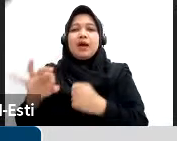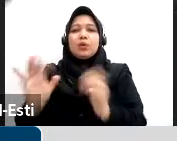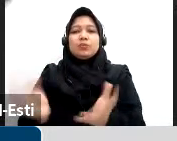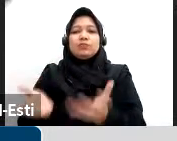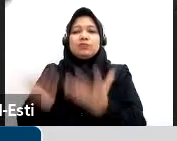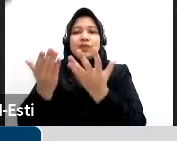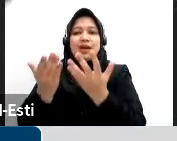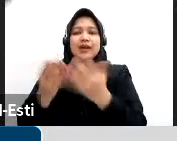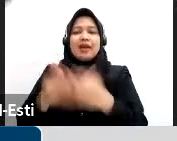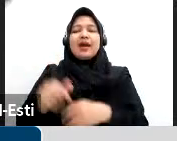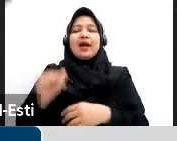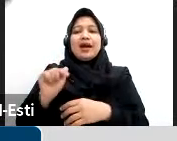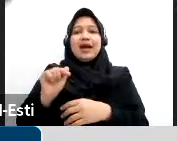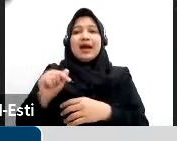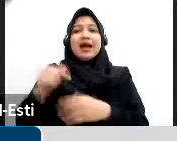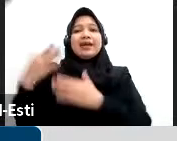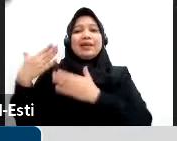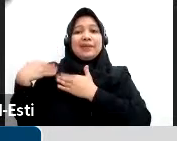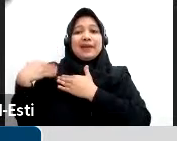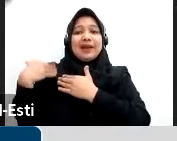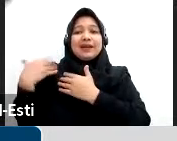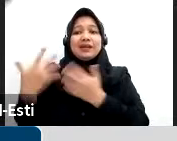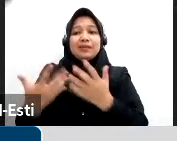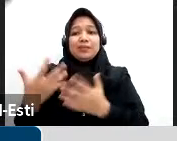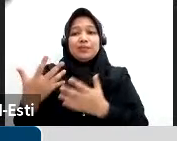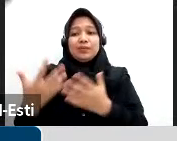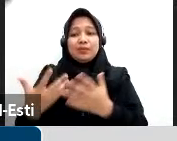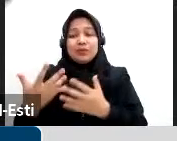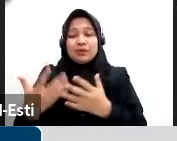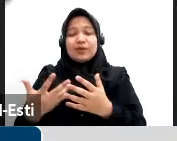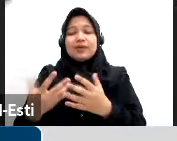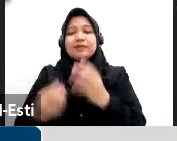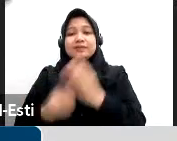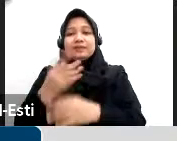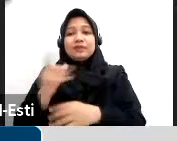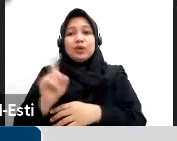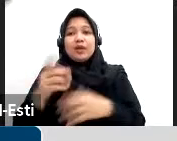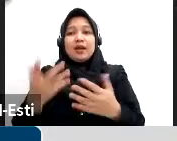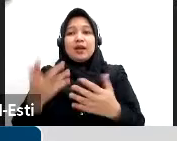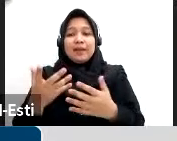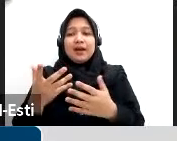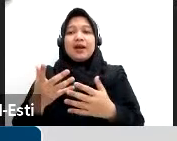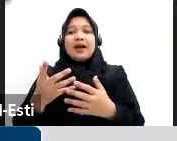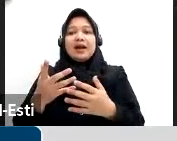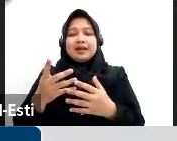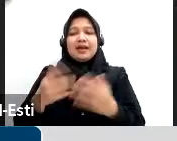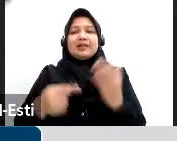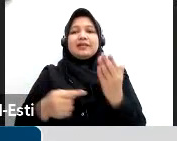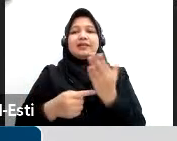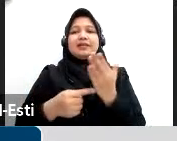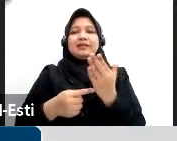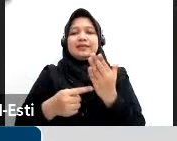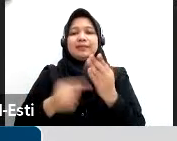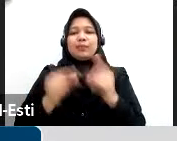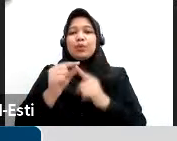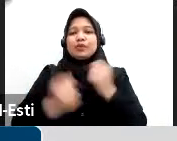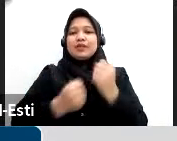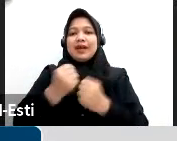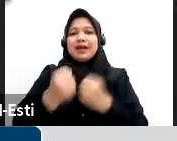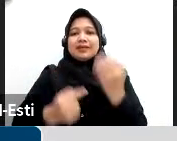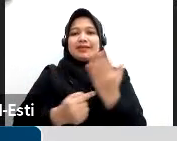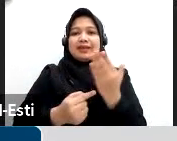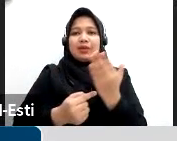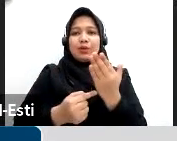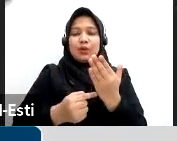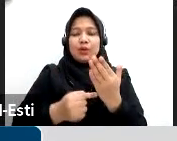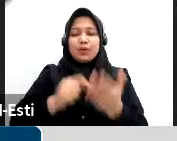mungkin nanti peran-peran yang mungkin akan muncul duluan adalah dari para light tech companies nya yang kemudian akan apa